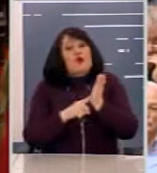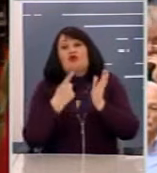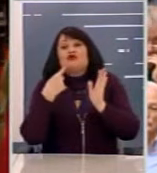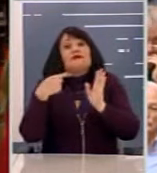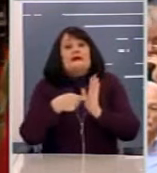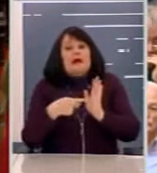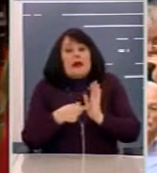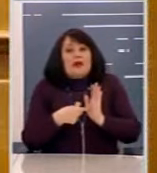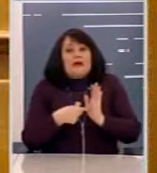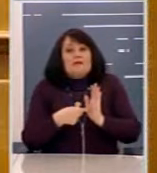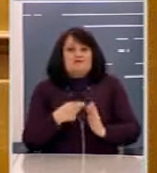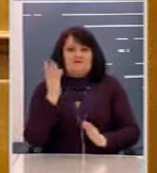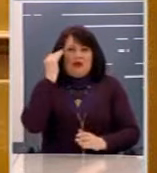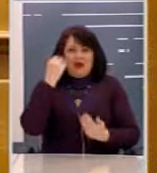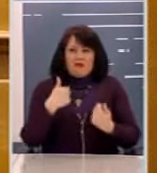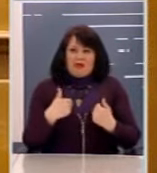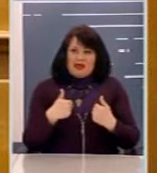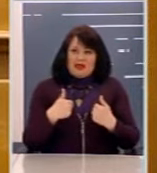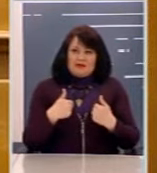αλλά από ό,τι έμαθα,